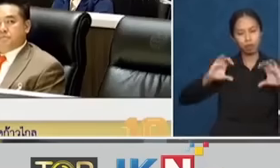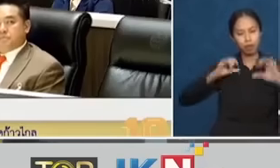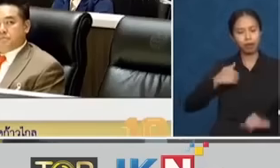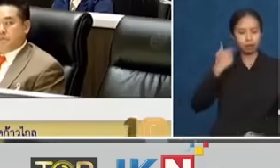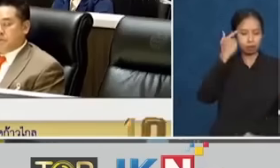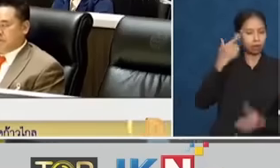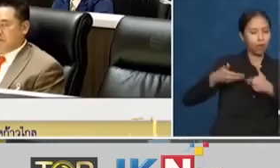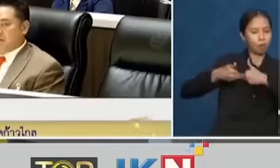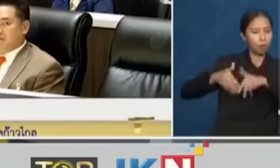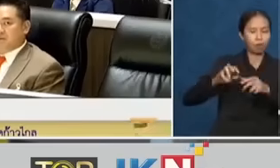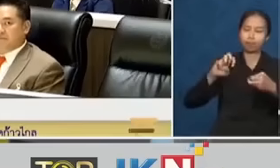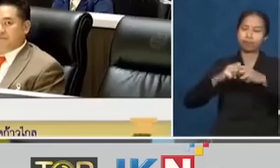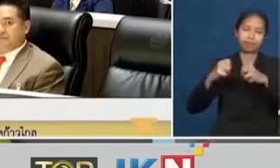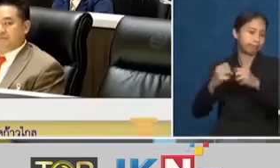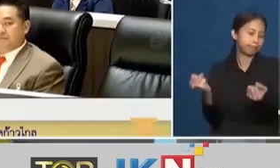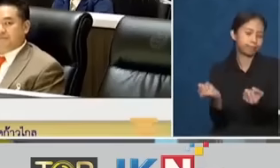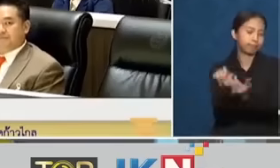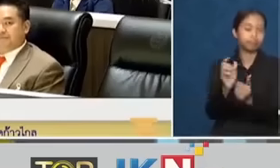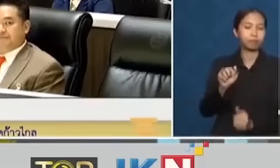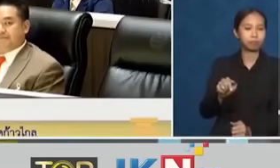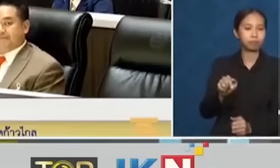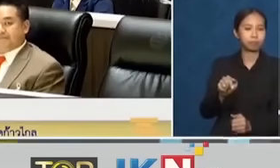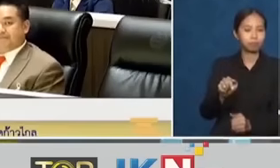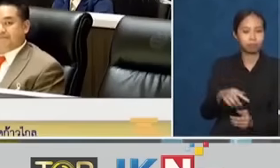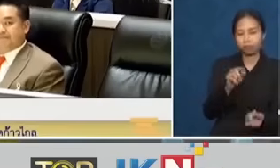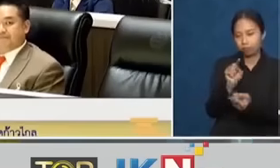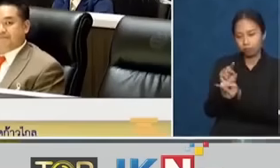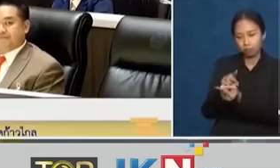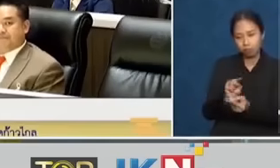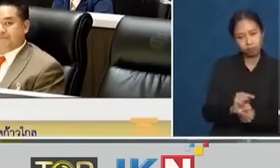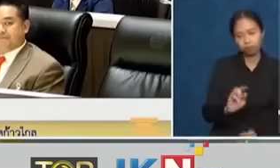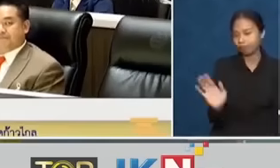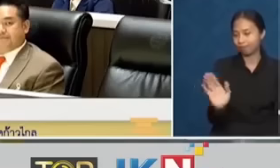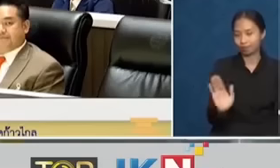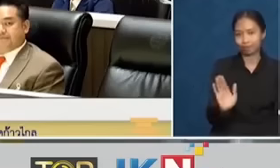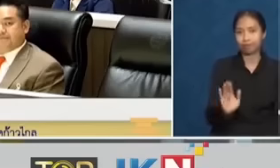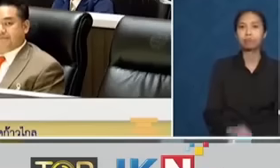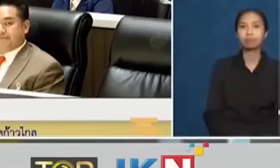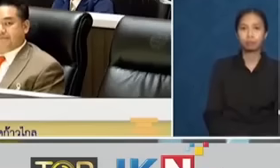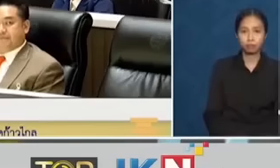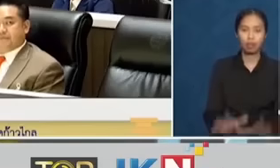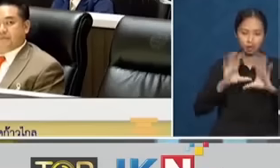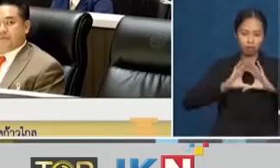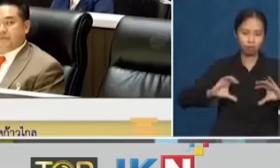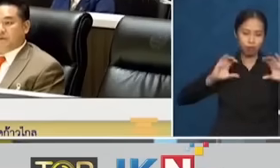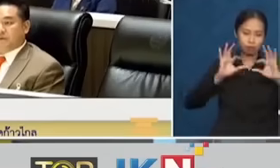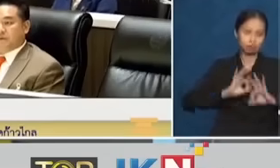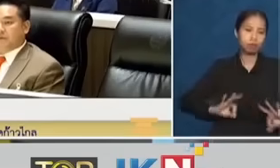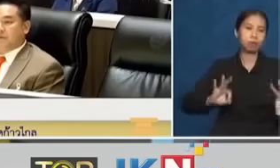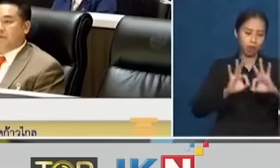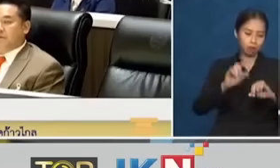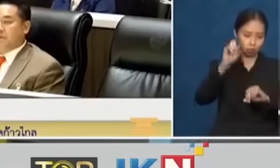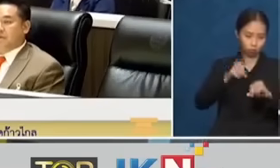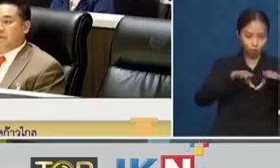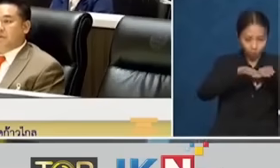ายของเขาด้วยชูป้ายยกเลิก112 อ่ะ นะแล้ววิโรจน์ก็บอกว่าเนี่ยการเสด็จพระราชดำเนินของกรมสุนทรประเทศเป็น